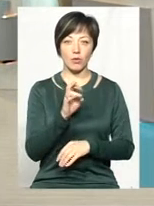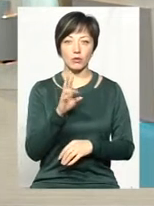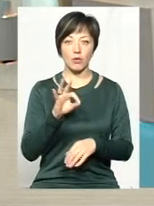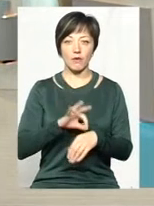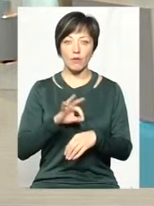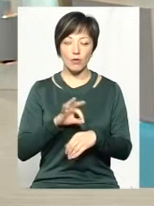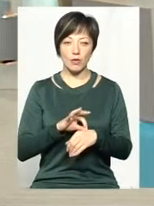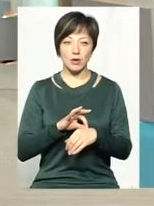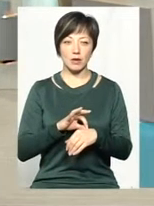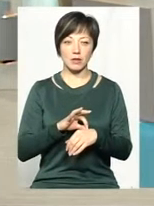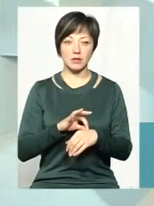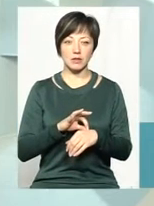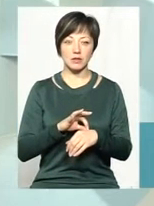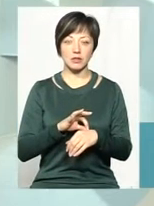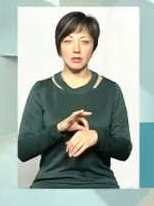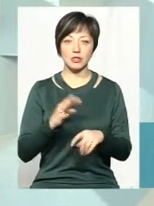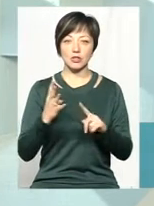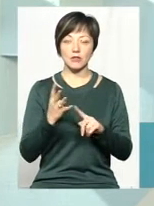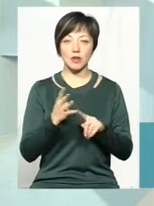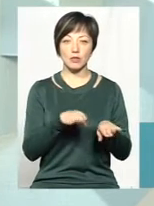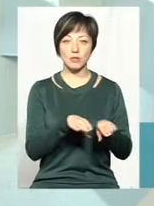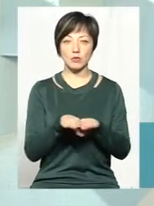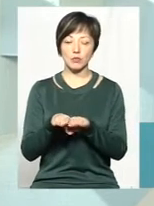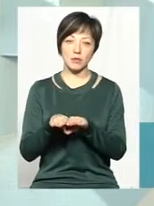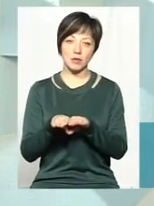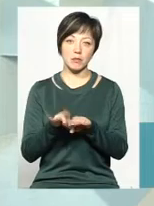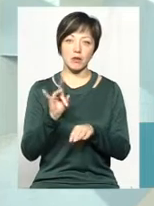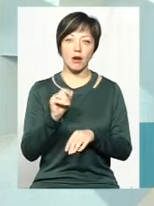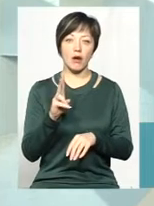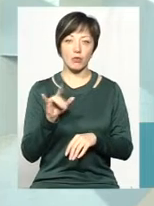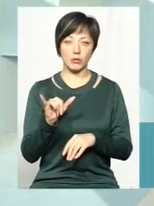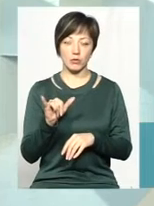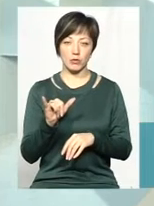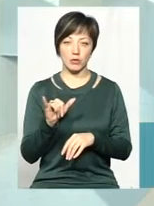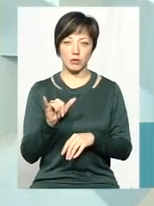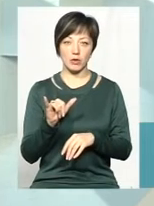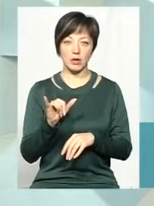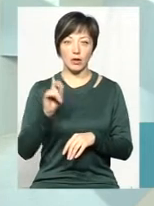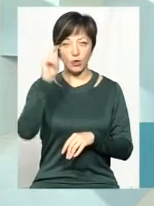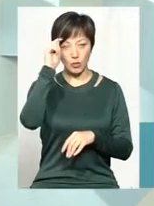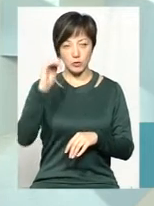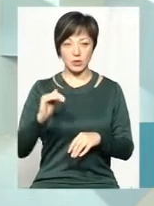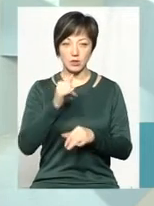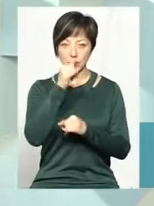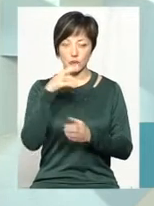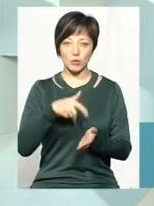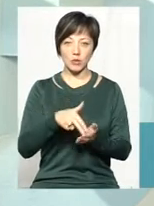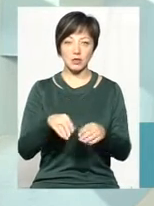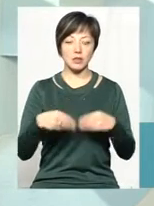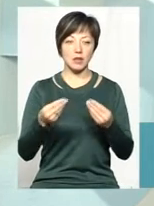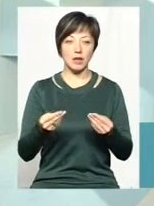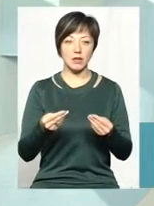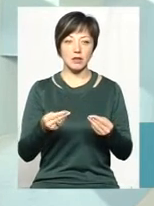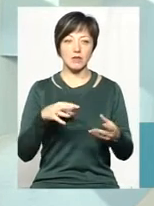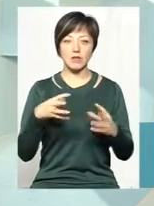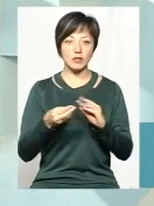да, з четвертим ступенем раку, і хлопчина, який там не може ходити, йому дали